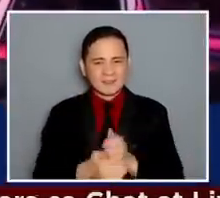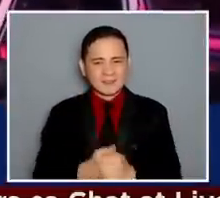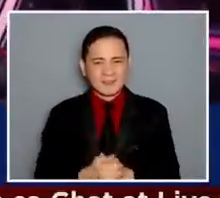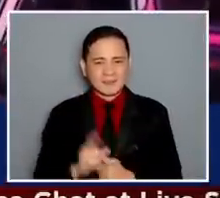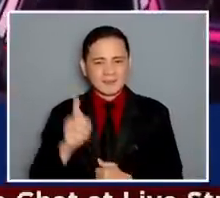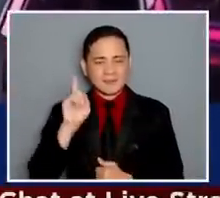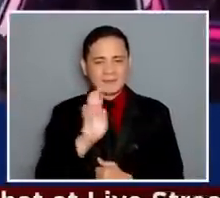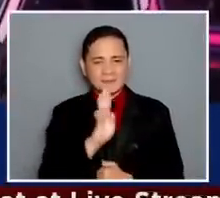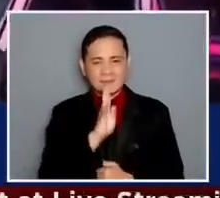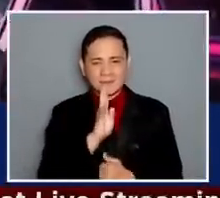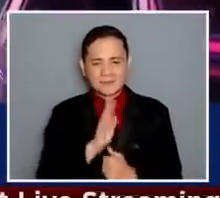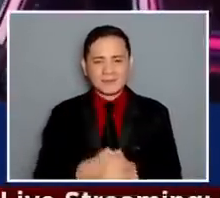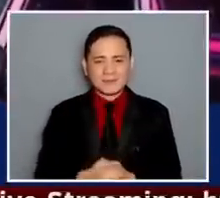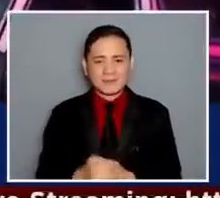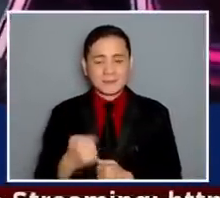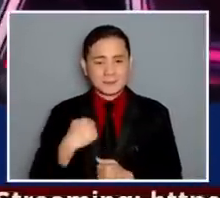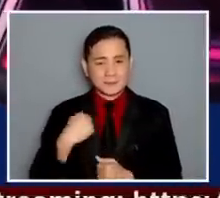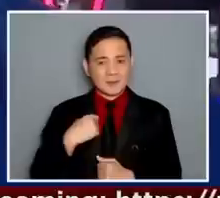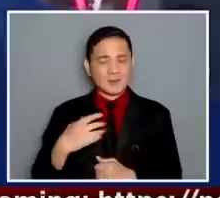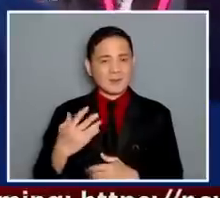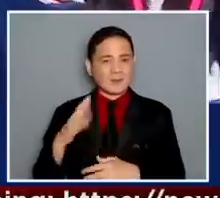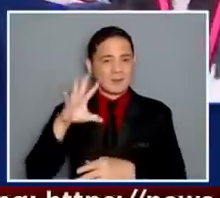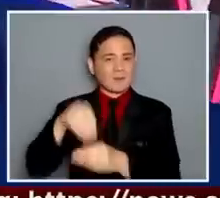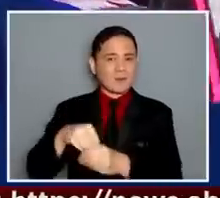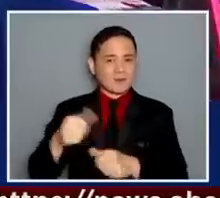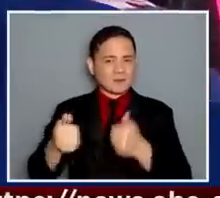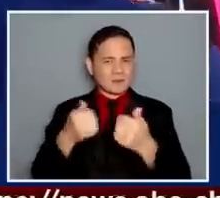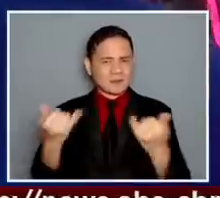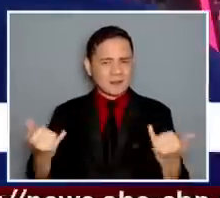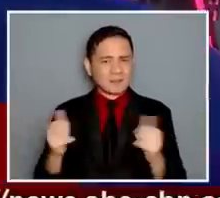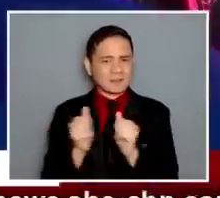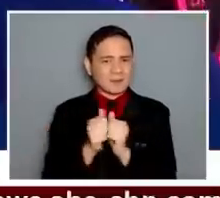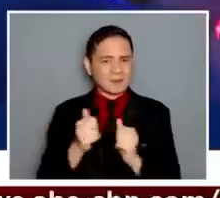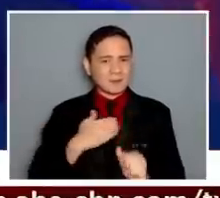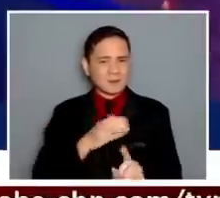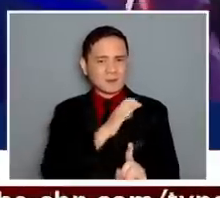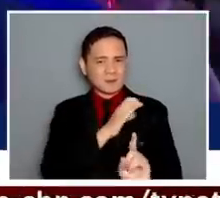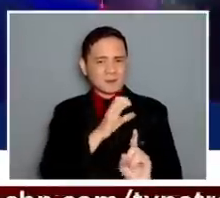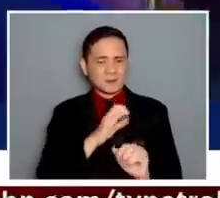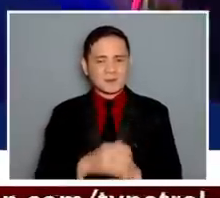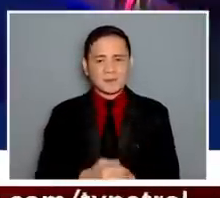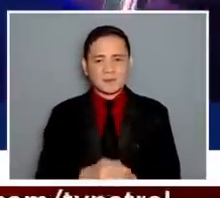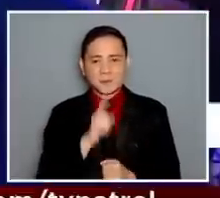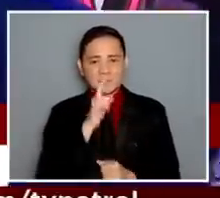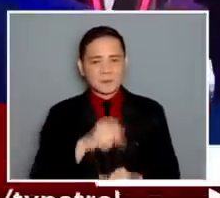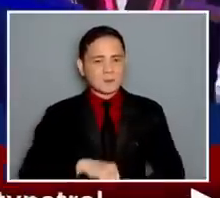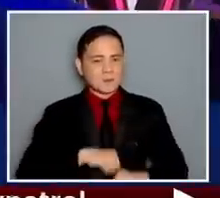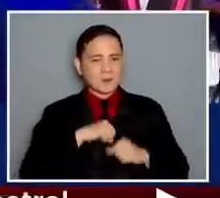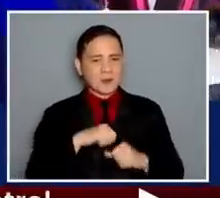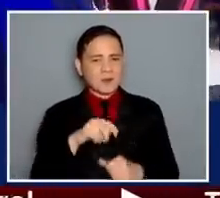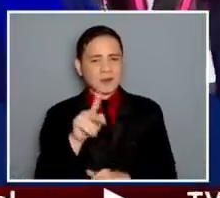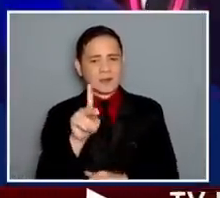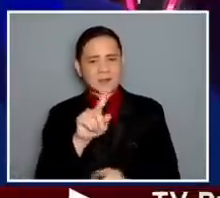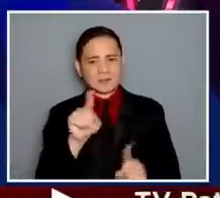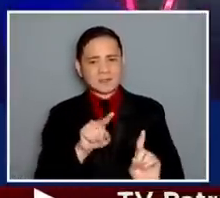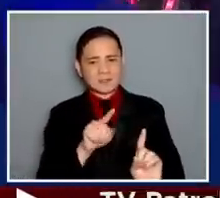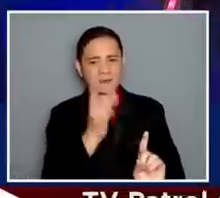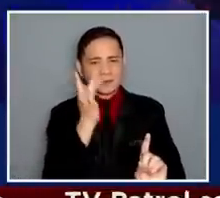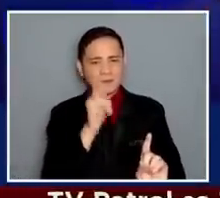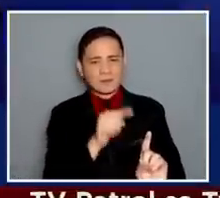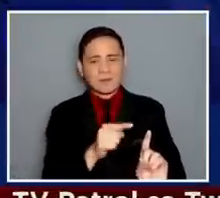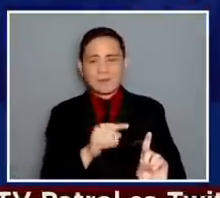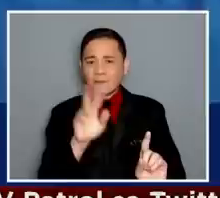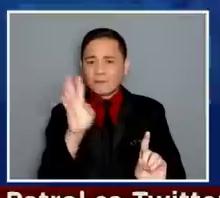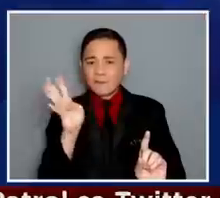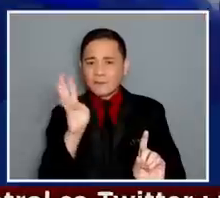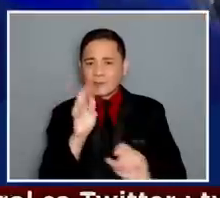ko. Ngayon, kasama na kaming coach. I'm very impressed. Actually, I'm very proud of Casey because, you know, it took me 40 years to sit in the red seat,